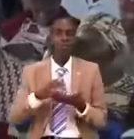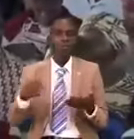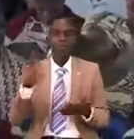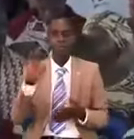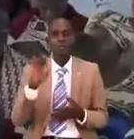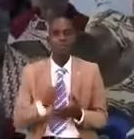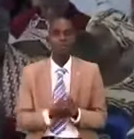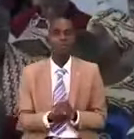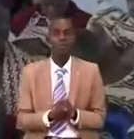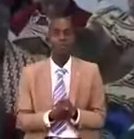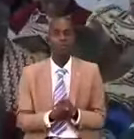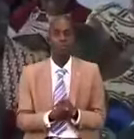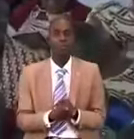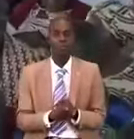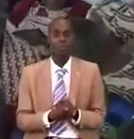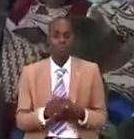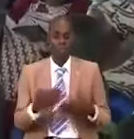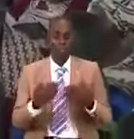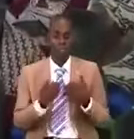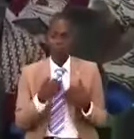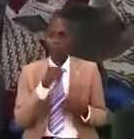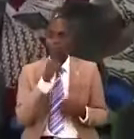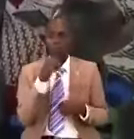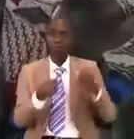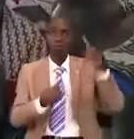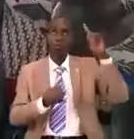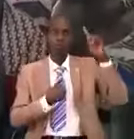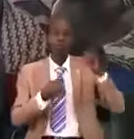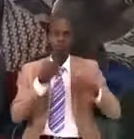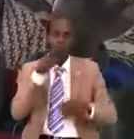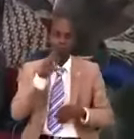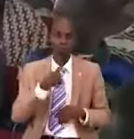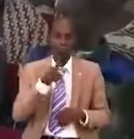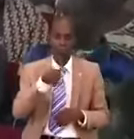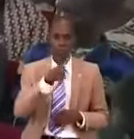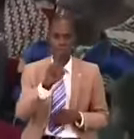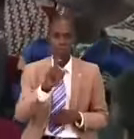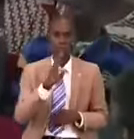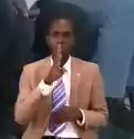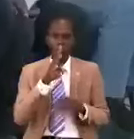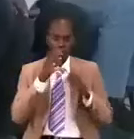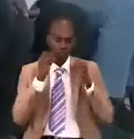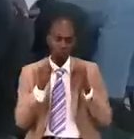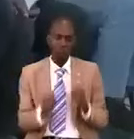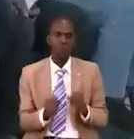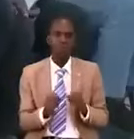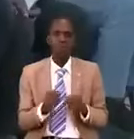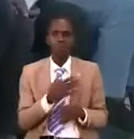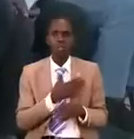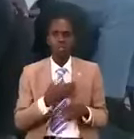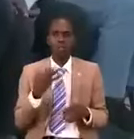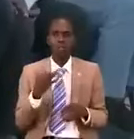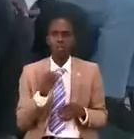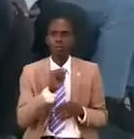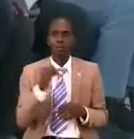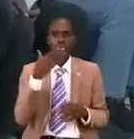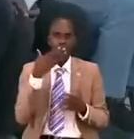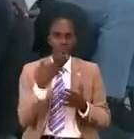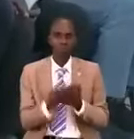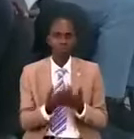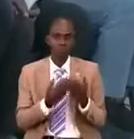fortifie toi et prends courage ne te ferai point et de t'éprouvante